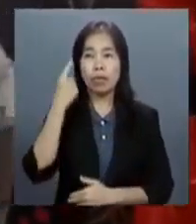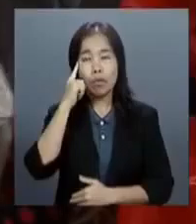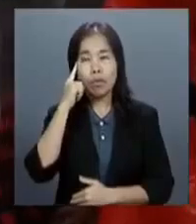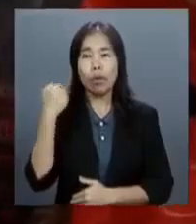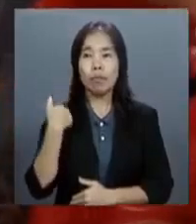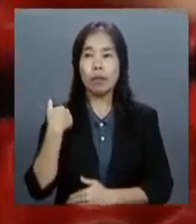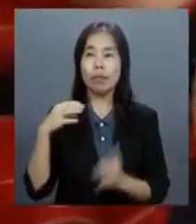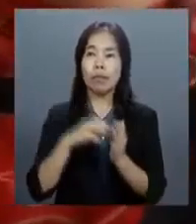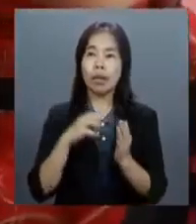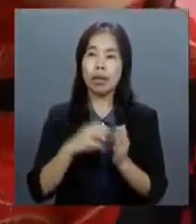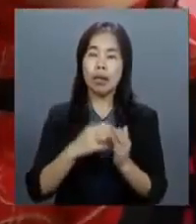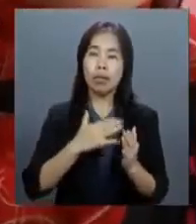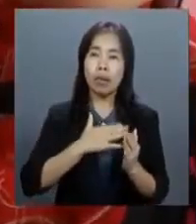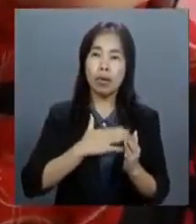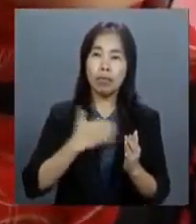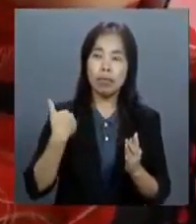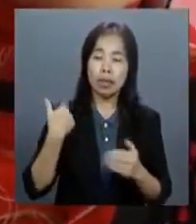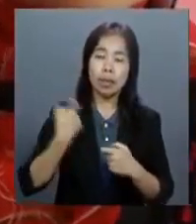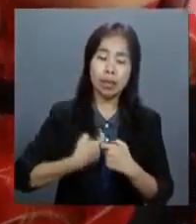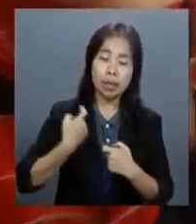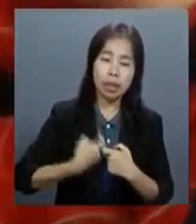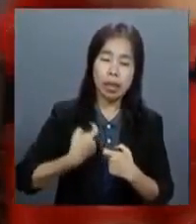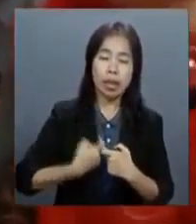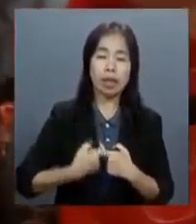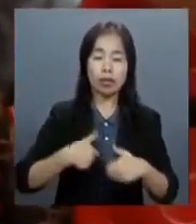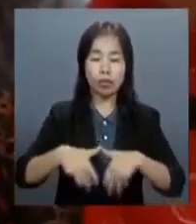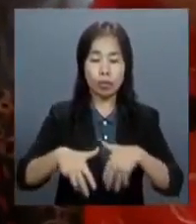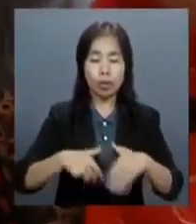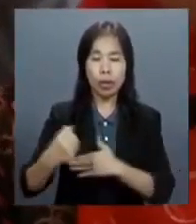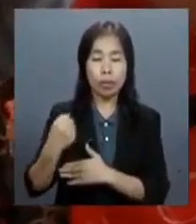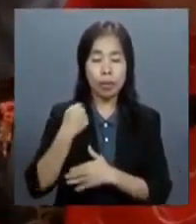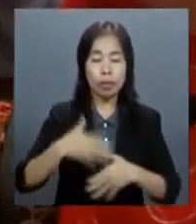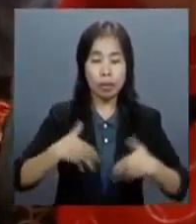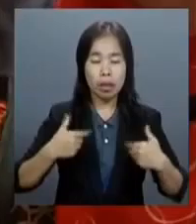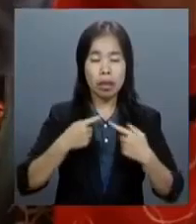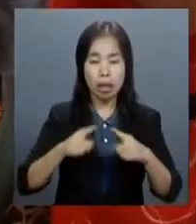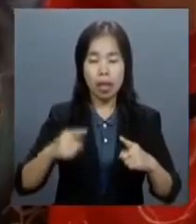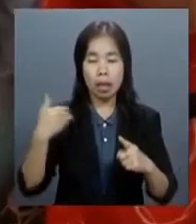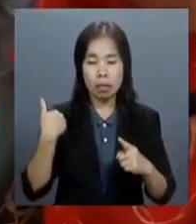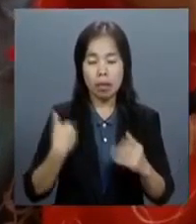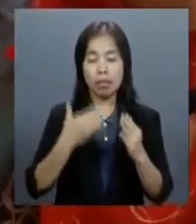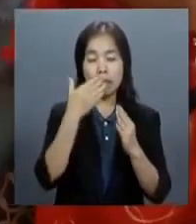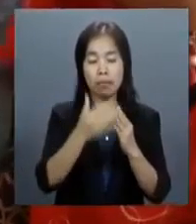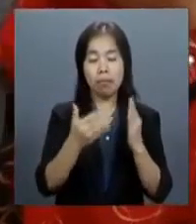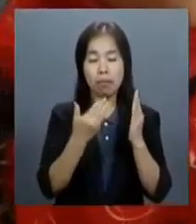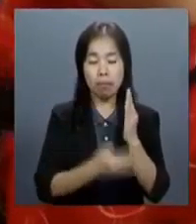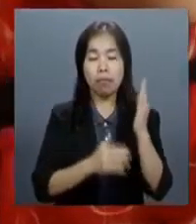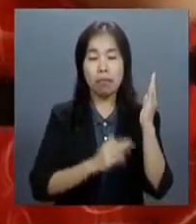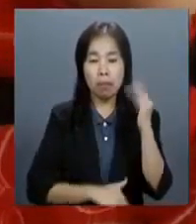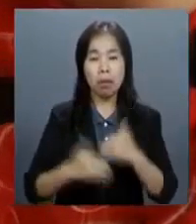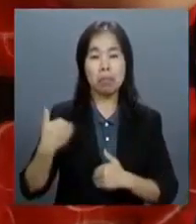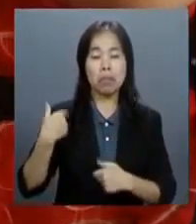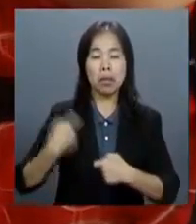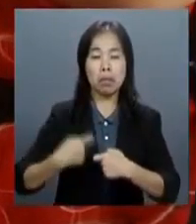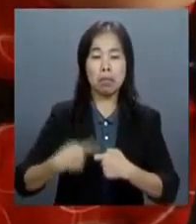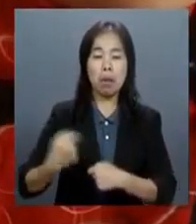ราว่าภาคกลางของเราเนี่ยมันมีความยากลำบากที่จะทำให้ชุมชนของเราเป็นสุขแต่ยังมีภาคเหนือภาคอีสานหรือว่าแม้แต่ภาคใต้เนี่ยเข